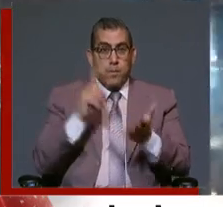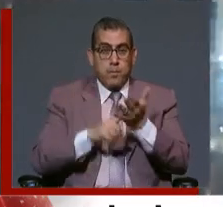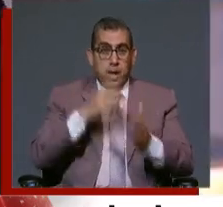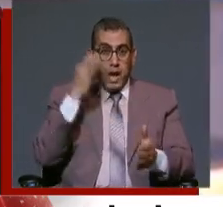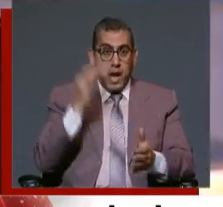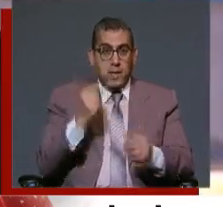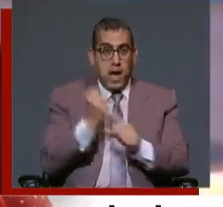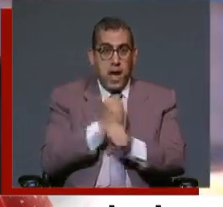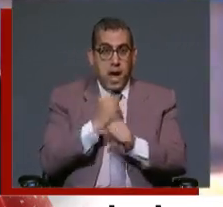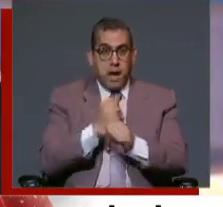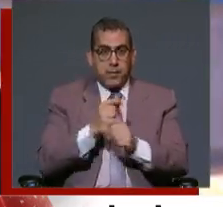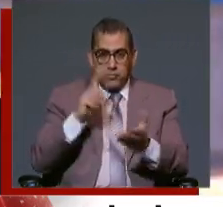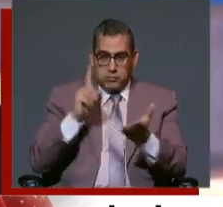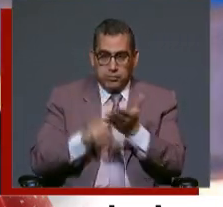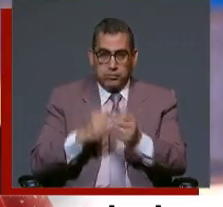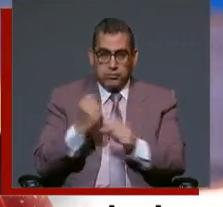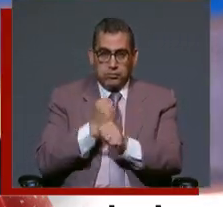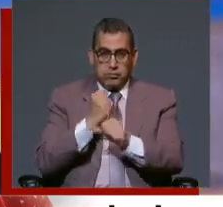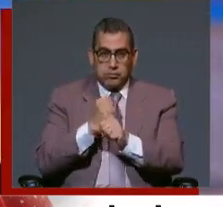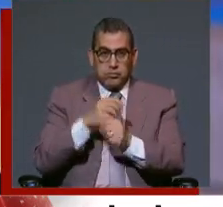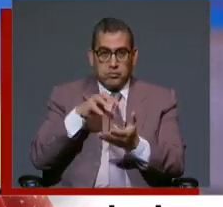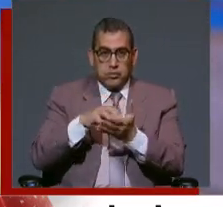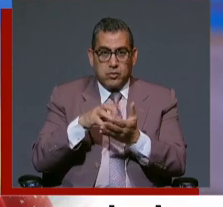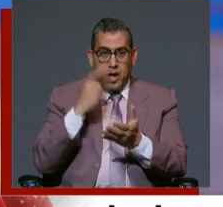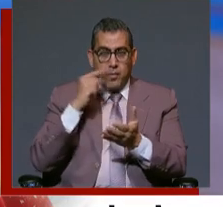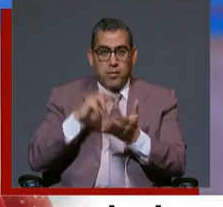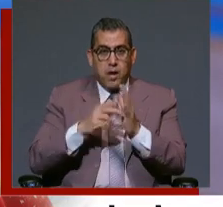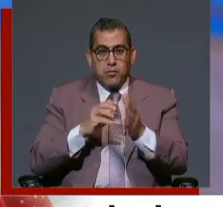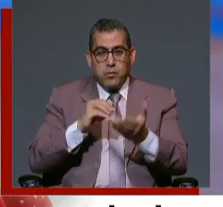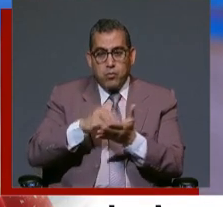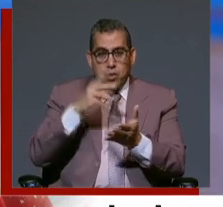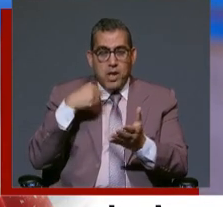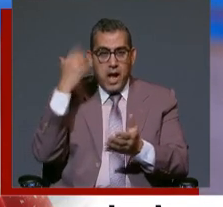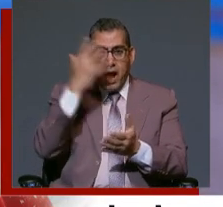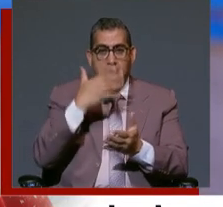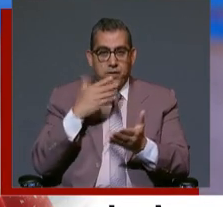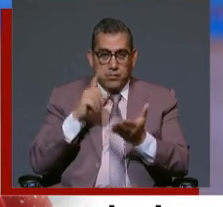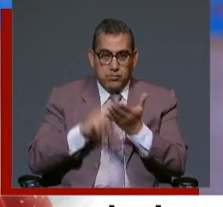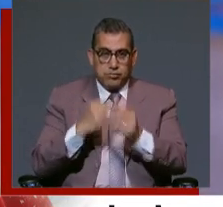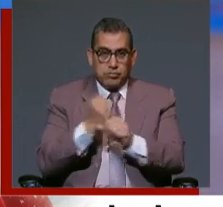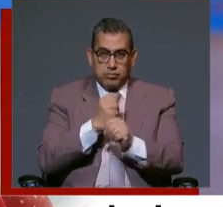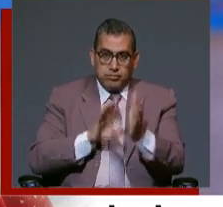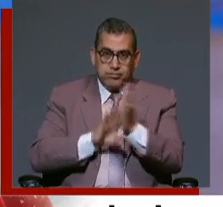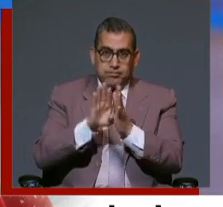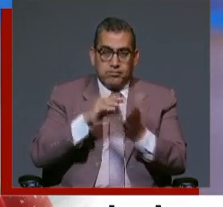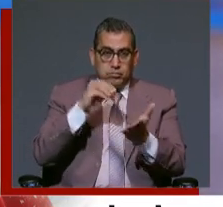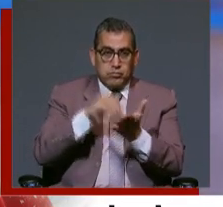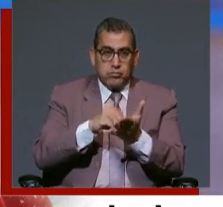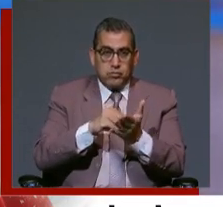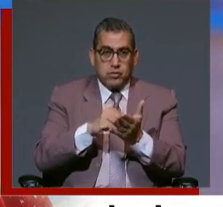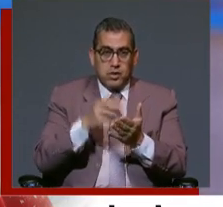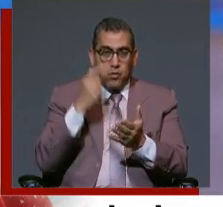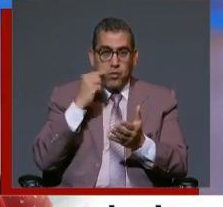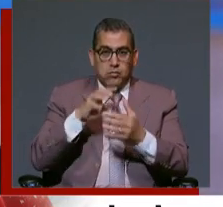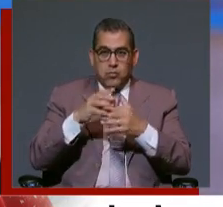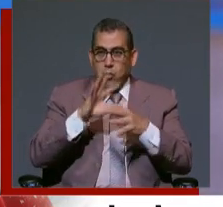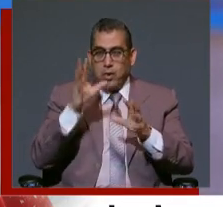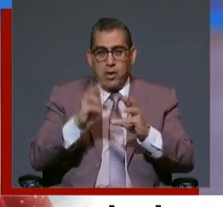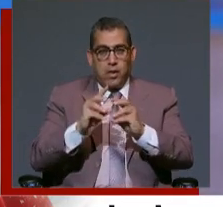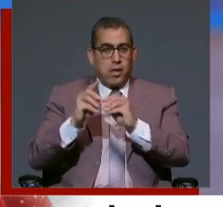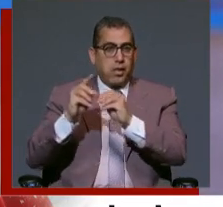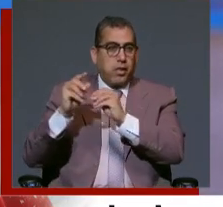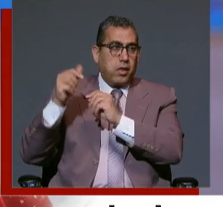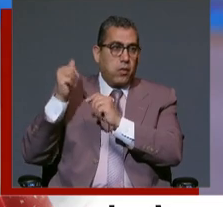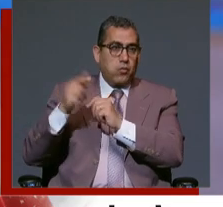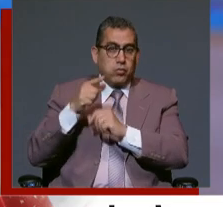عملنا تفعيل لما يسمى المبادرة الأفريقية للتكيف، واللي كانت بدأت في التلاشي، وده كان جزء